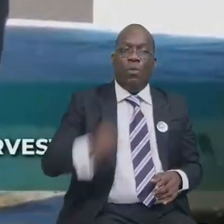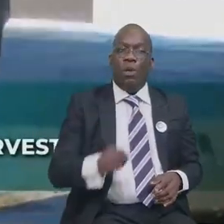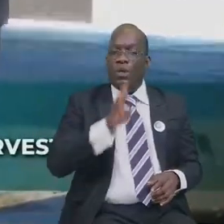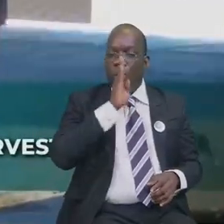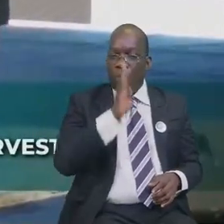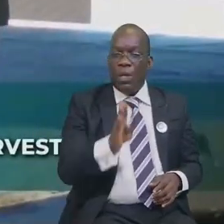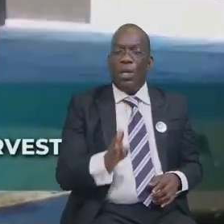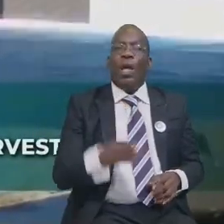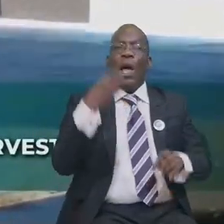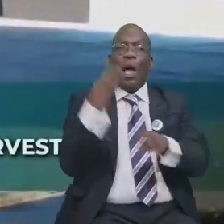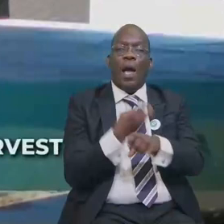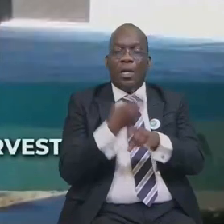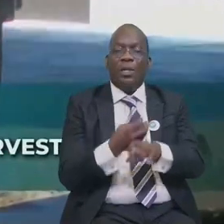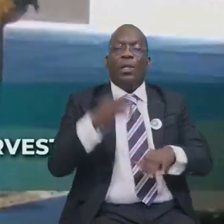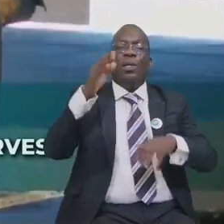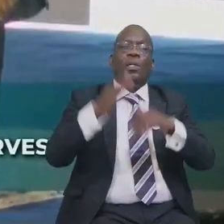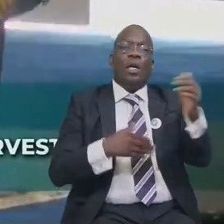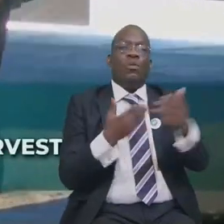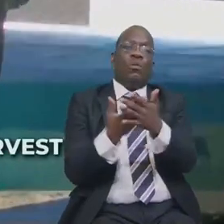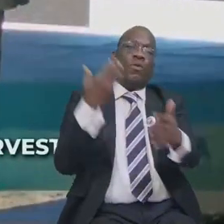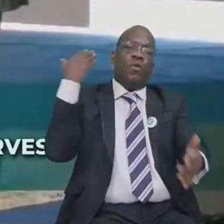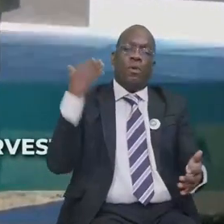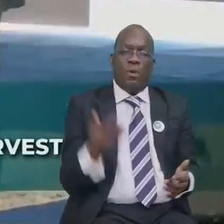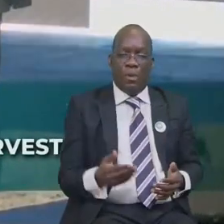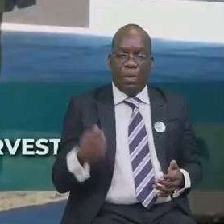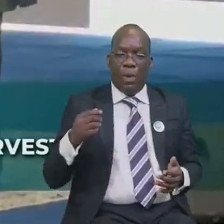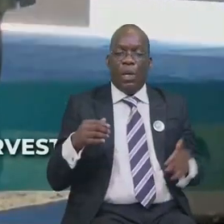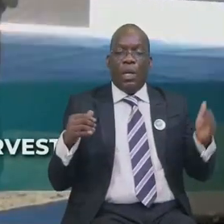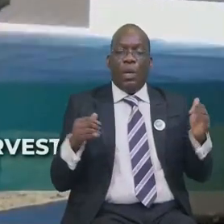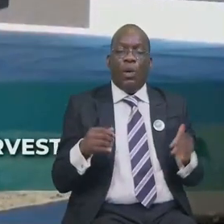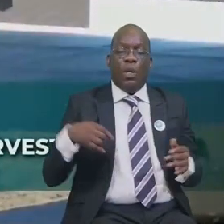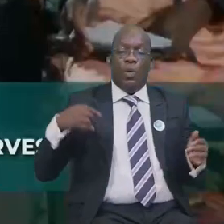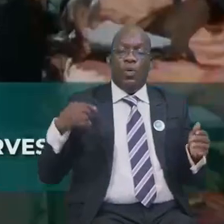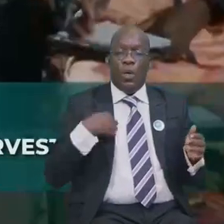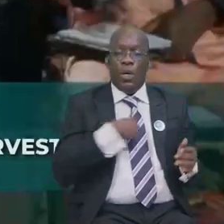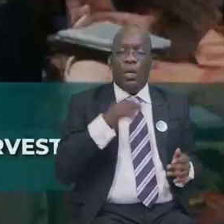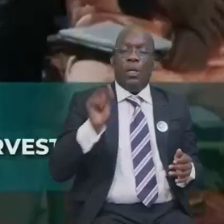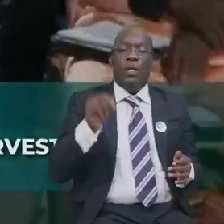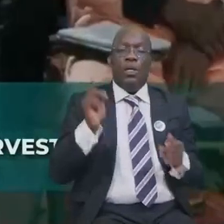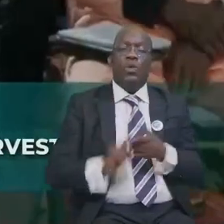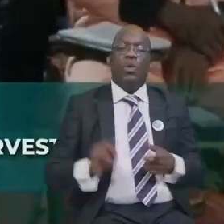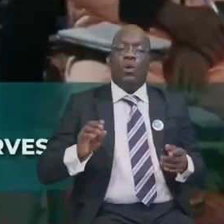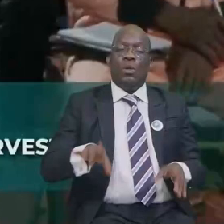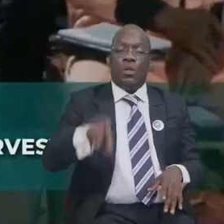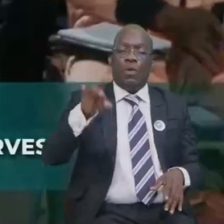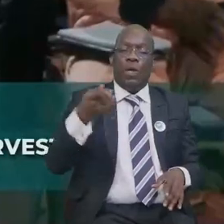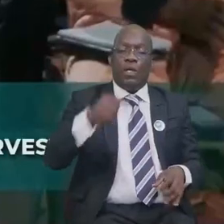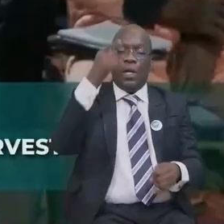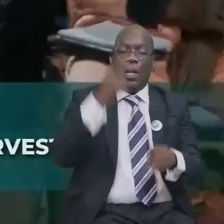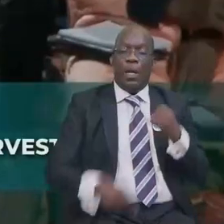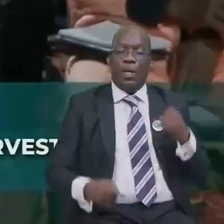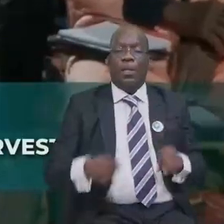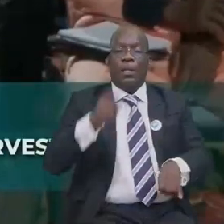plus dur de caractère que les temps difficiles. Il nous faut avoir la passion. Découvrir la passion de la fin des temps pour la